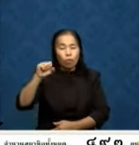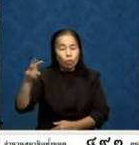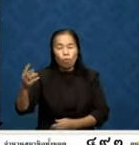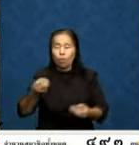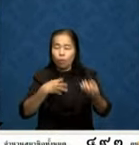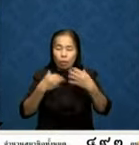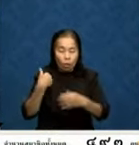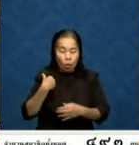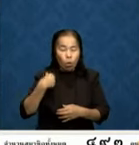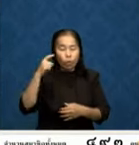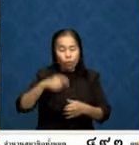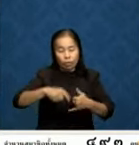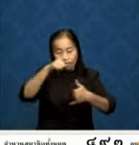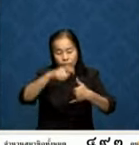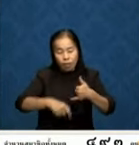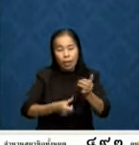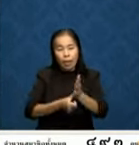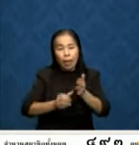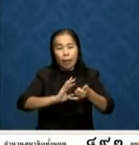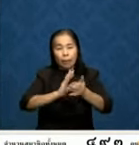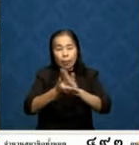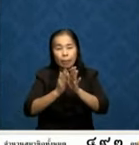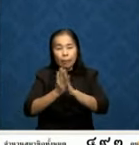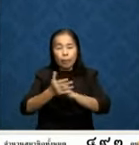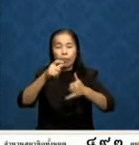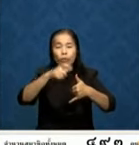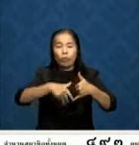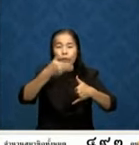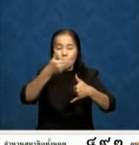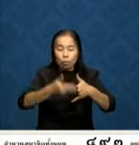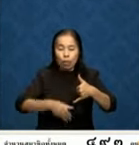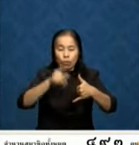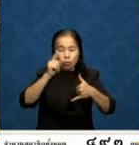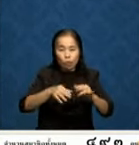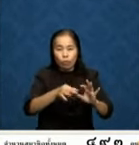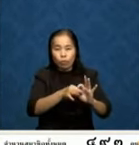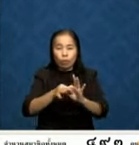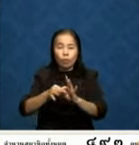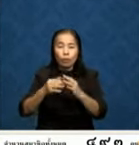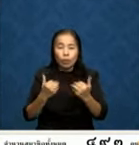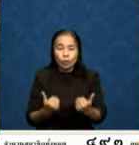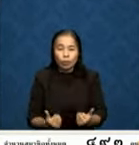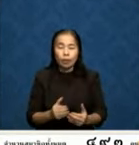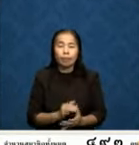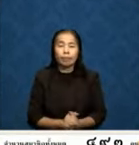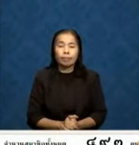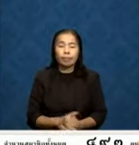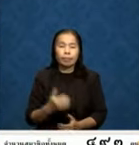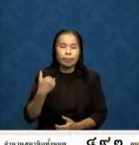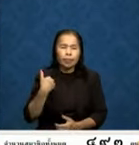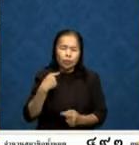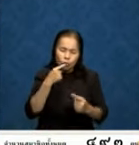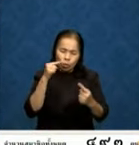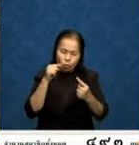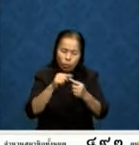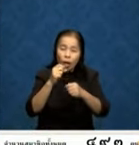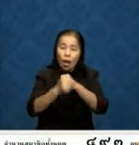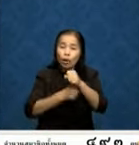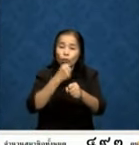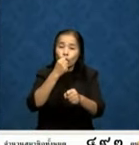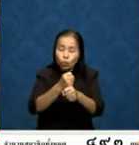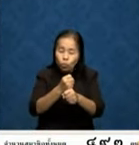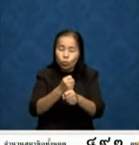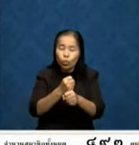บัติแล้วก็แก้ระเบียบให้มาให้สอดคล้องกับปัจจุบันมากขึ้นนะครับอย่างเมื่อกี้ที่มีประเด็นเรื่องของอายุนะครับก็เป็นประเด็นหนึ่